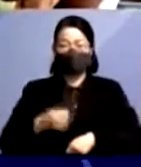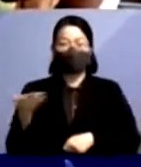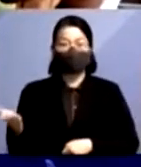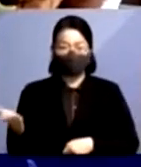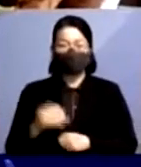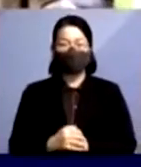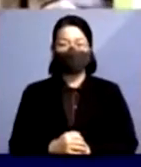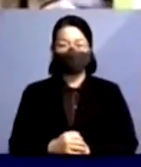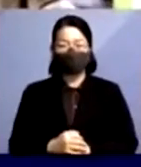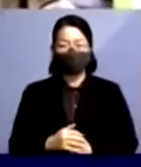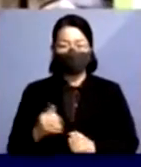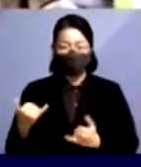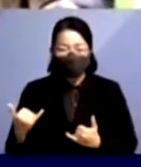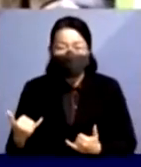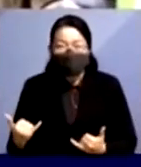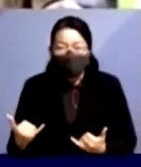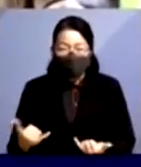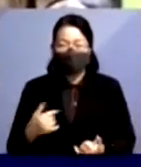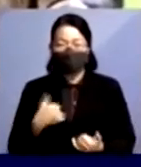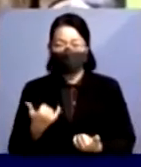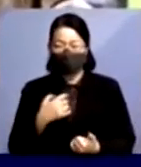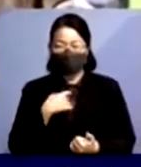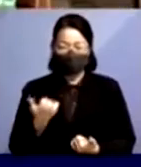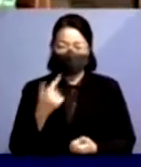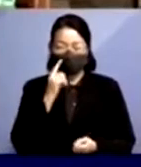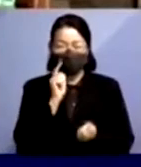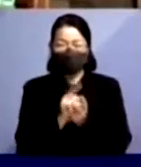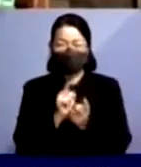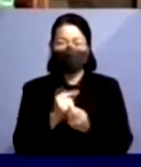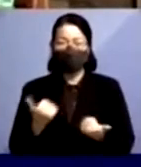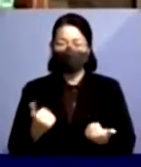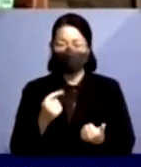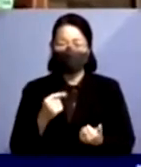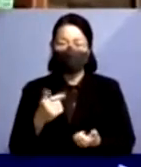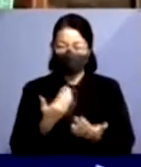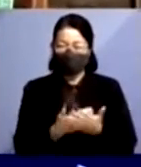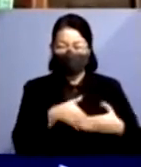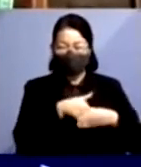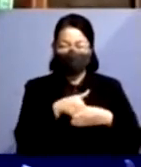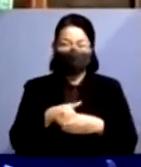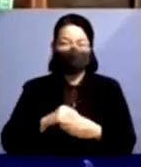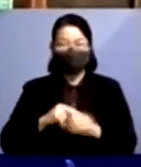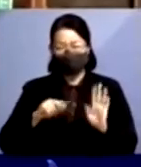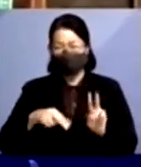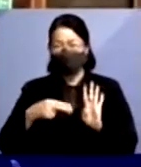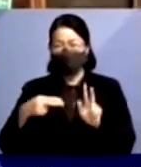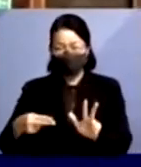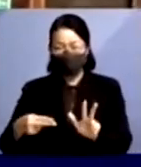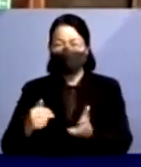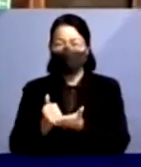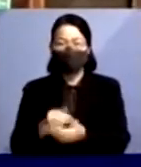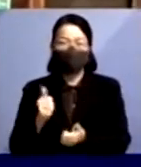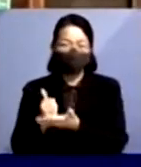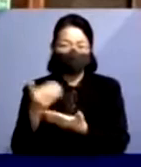ยังมีประชารัฐรักสามัคคีจังหวัดสุโขทัยจำกัดครับมอบเงินช่วยเหลือมีผ้าห่มมีน้ำดื่มมอบช่วยเหลือในเบื้องต้นด้วยครับ ส